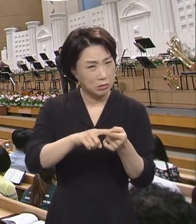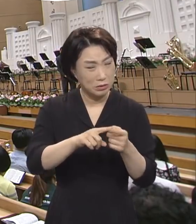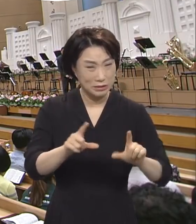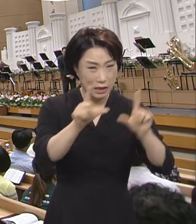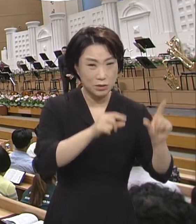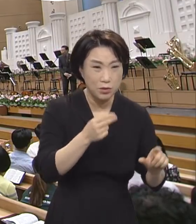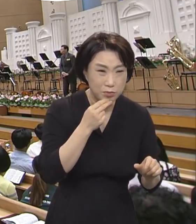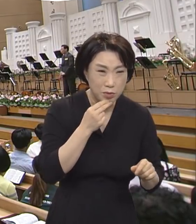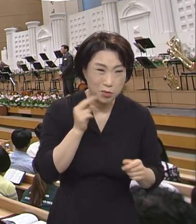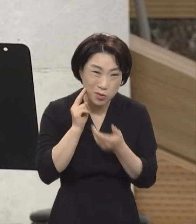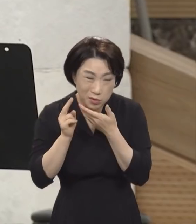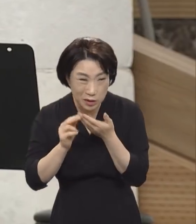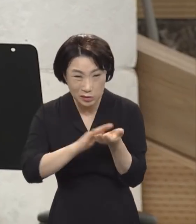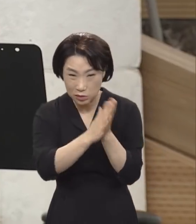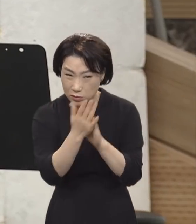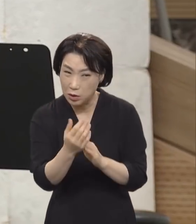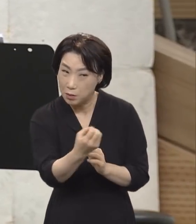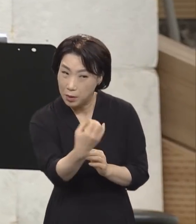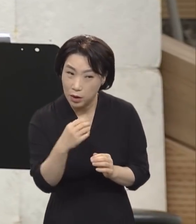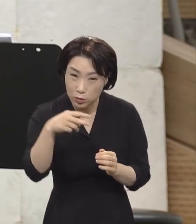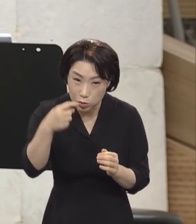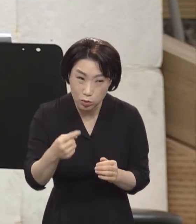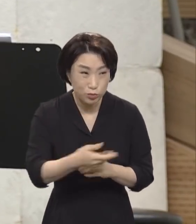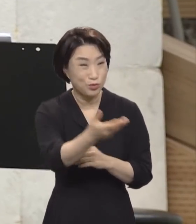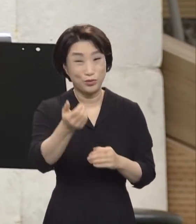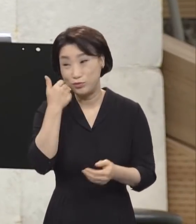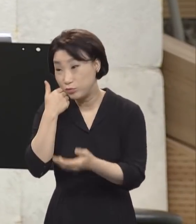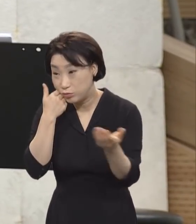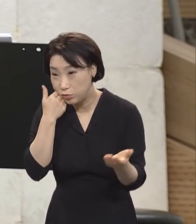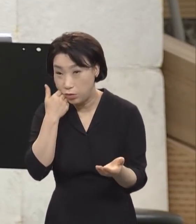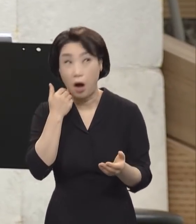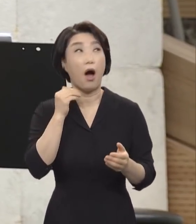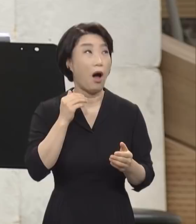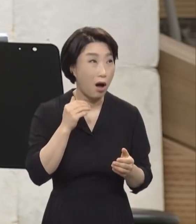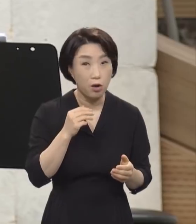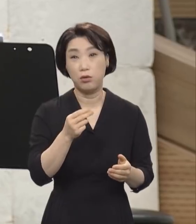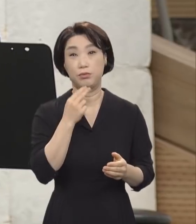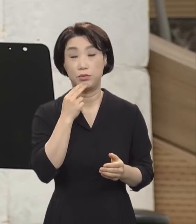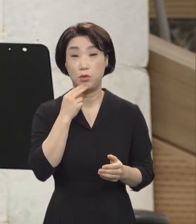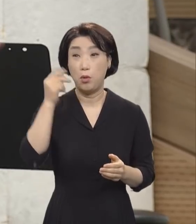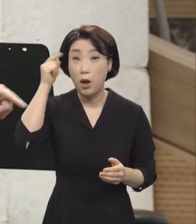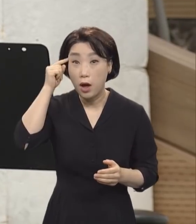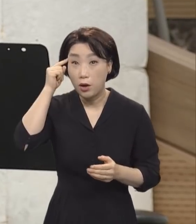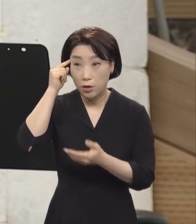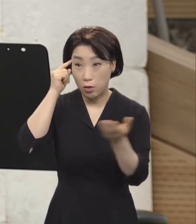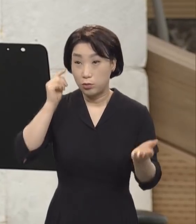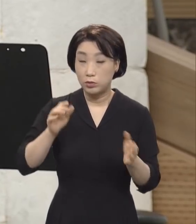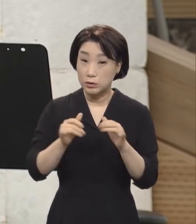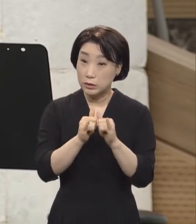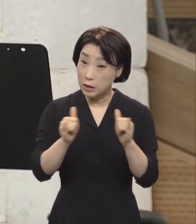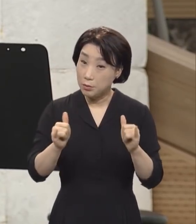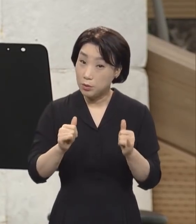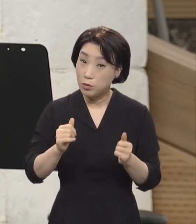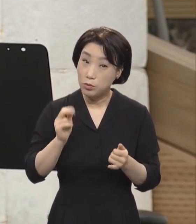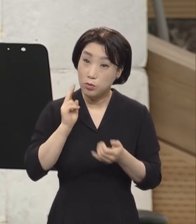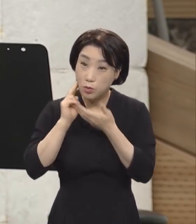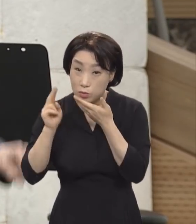원숭이가 됐다 해도 아무도 고지 안 들어. 왜? 어떻게 사람이 원숭이가 돼